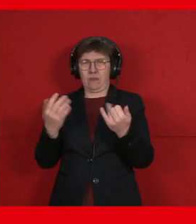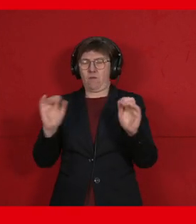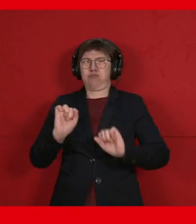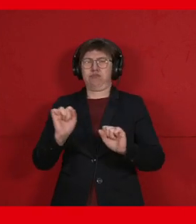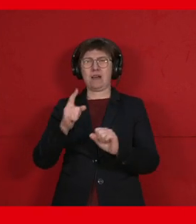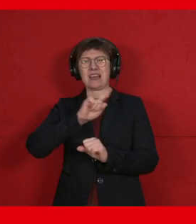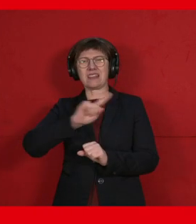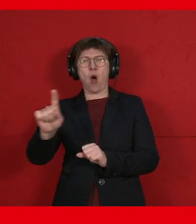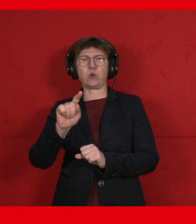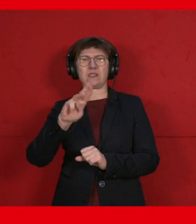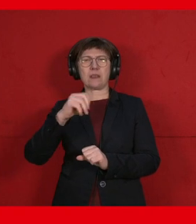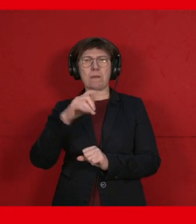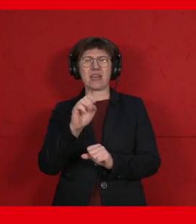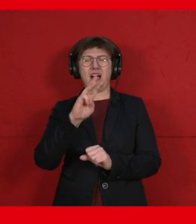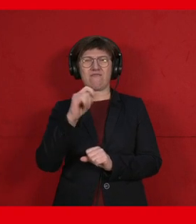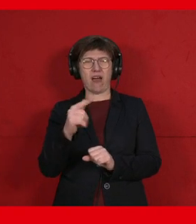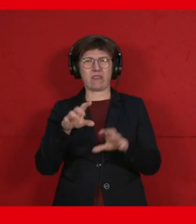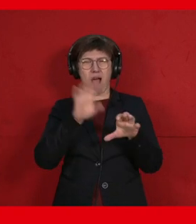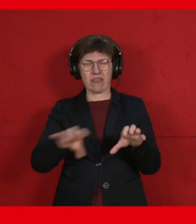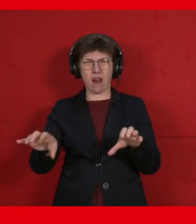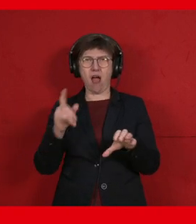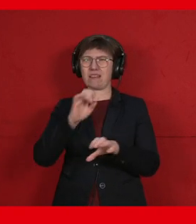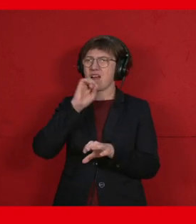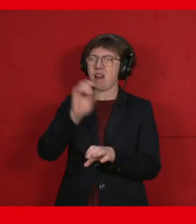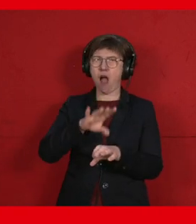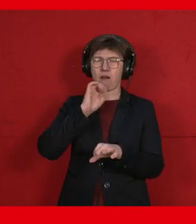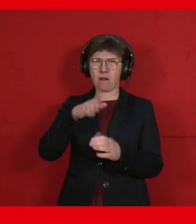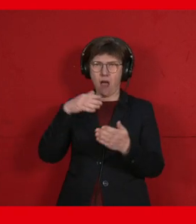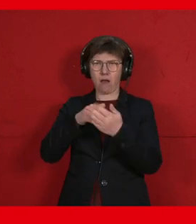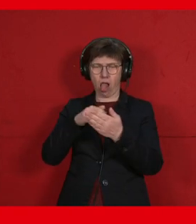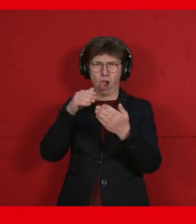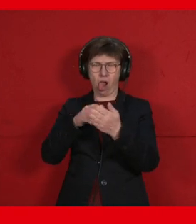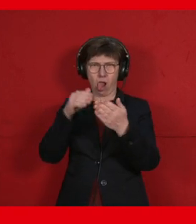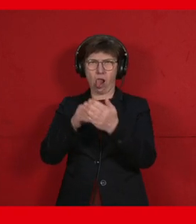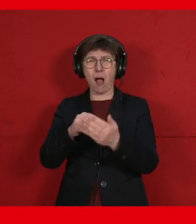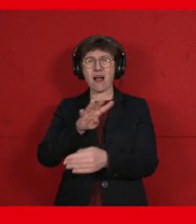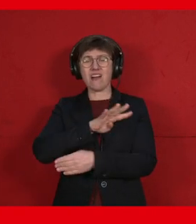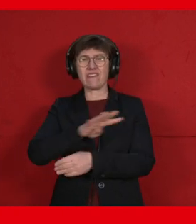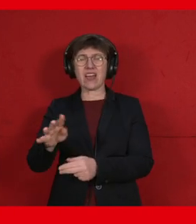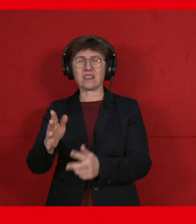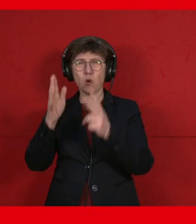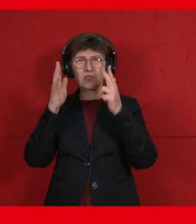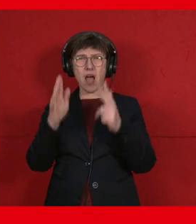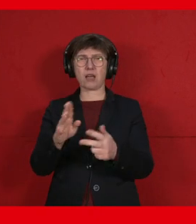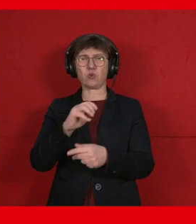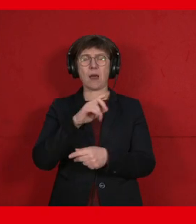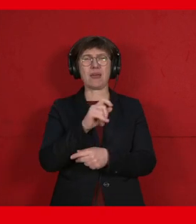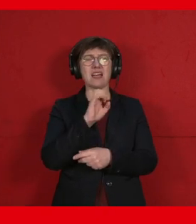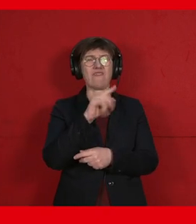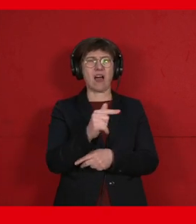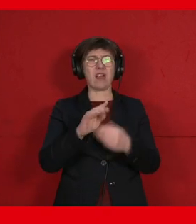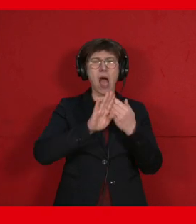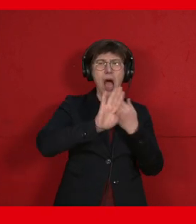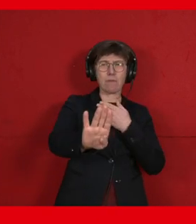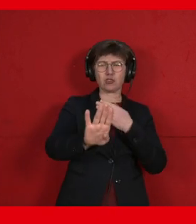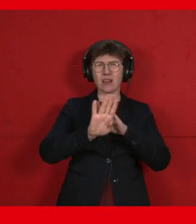rund 1000 Megawatt an Anlagen werden durch Klagen im Moment behindert. Aber 4800 Megawatt werden durch übertriebene